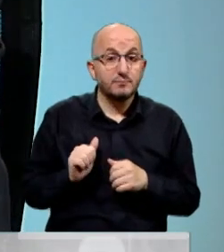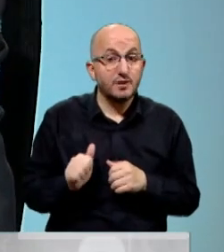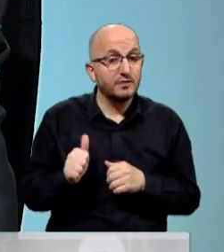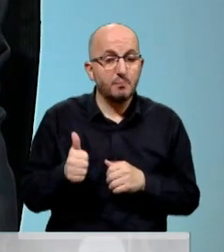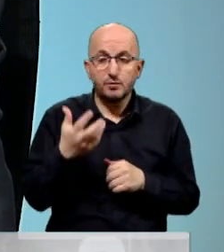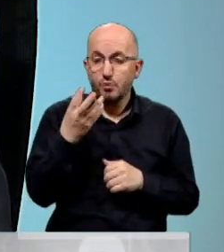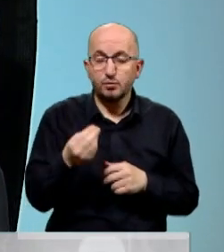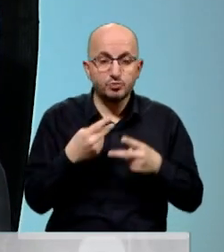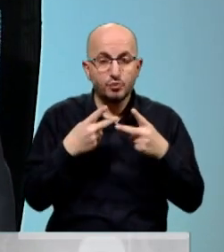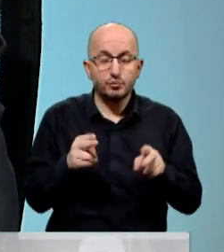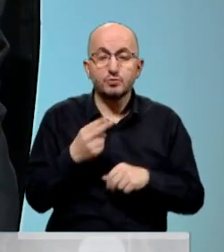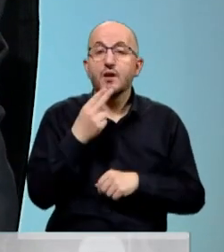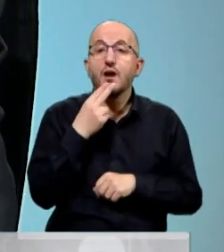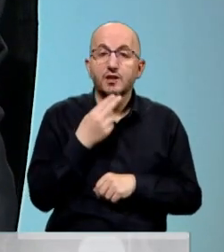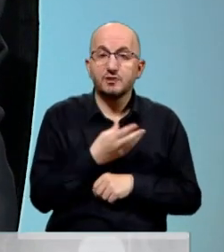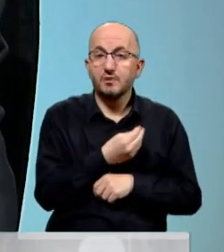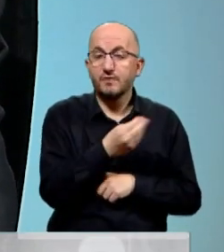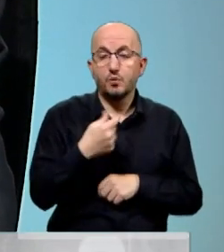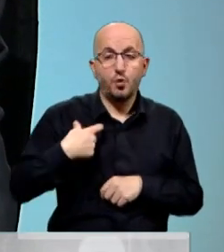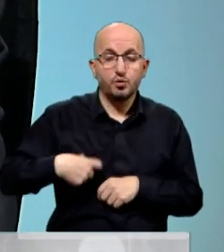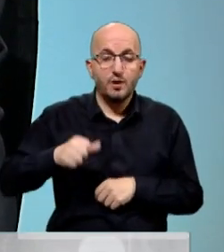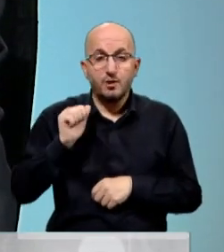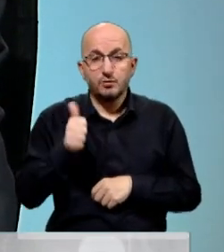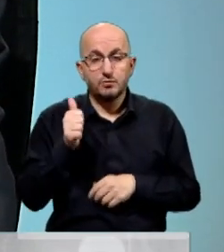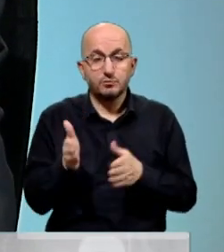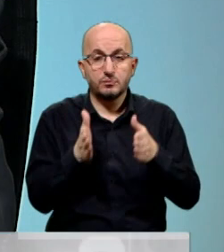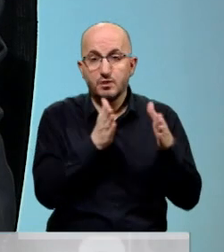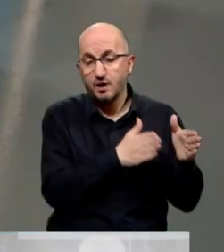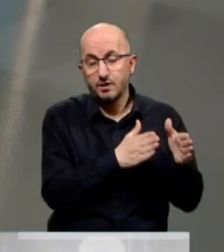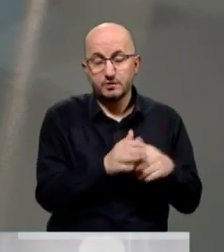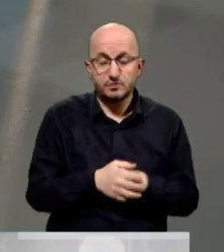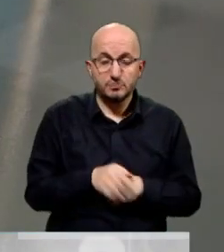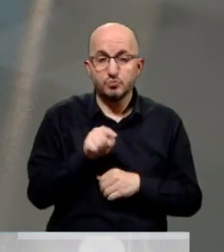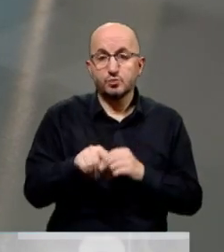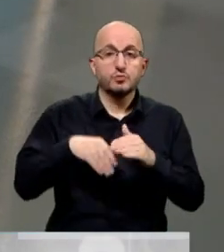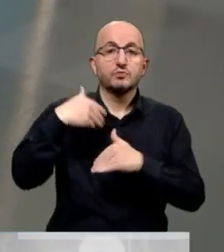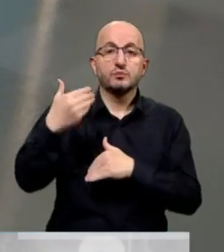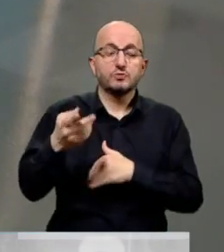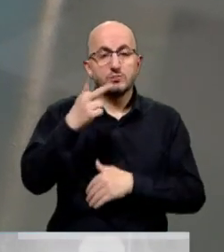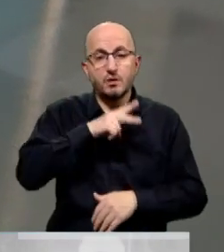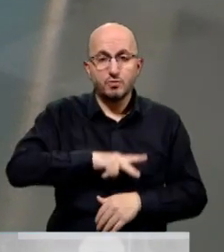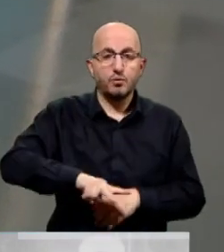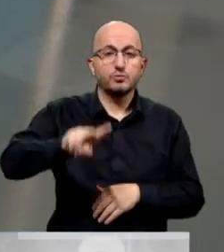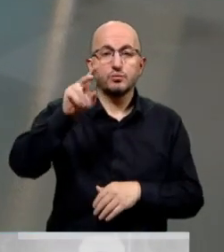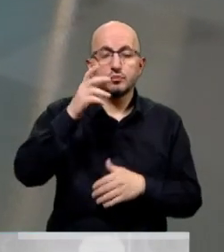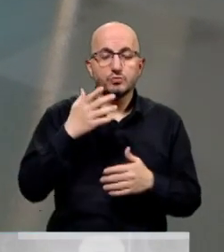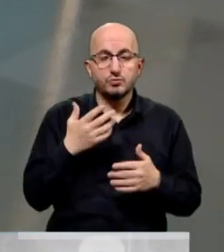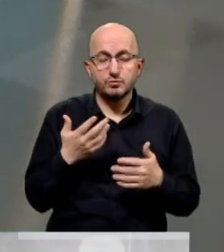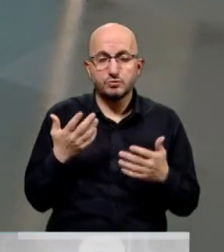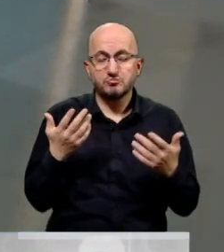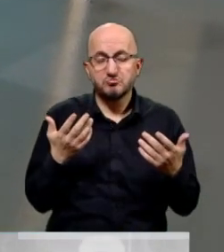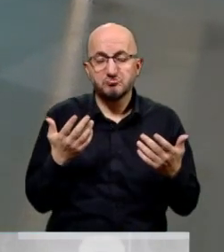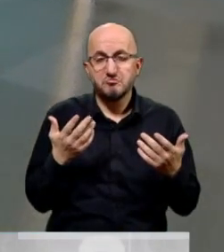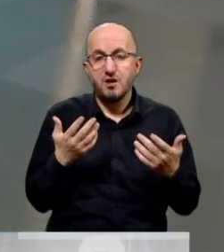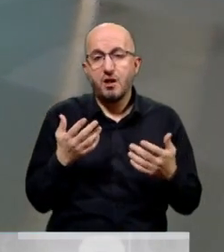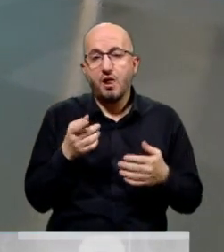olsun hanımefendilerinin özel günleri hariç, bunun dışında yolculuktur, seferdir